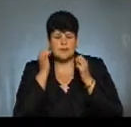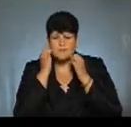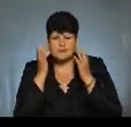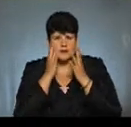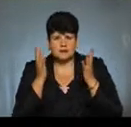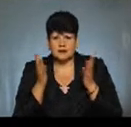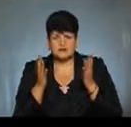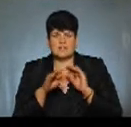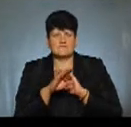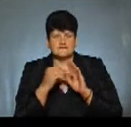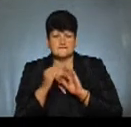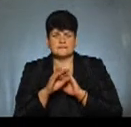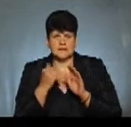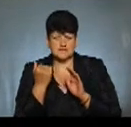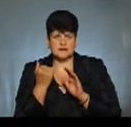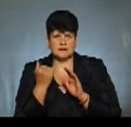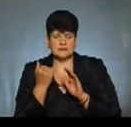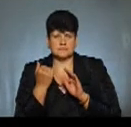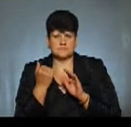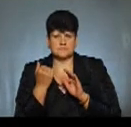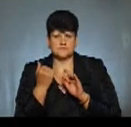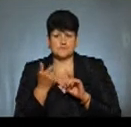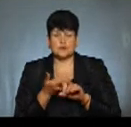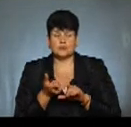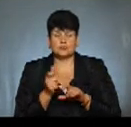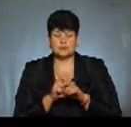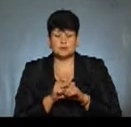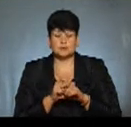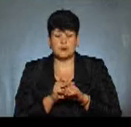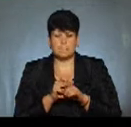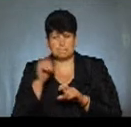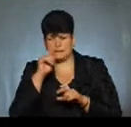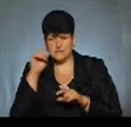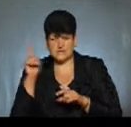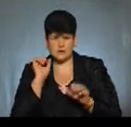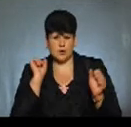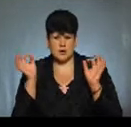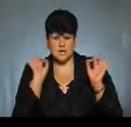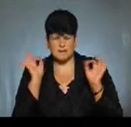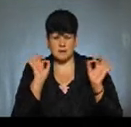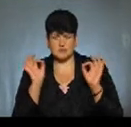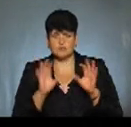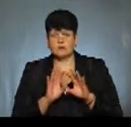вони викликали. Ну то дуже близько гриміло тому. Та й все.